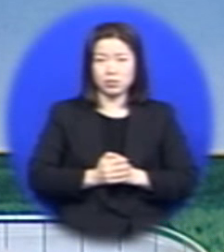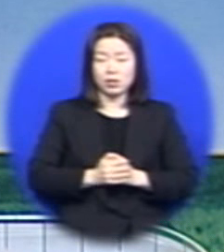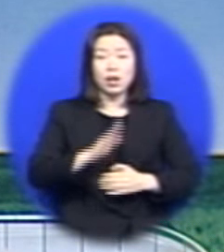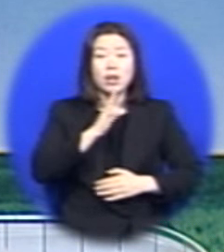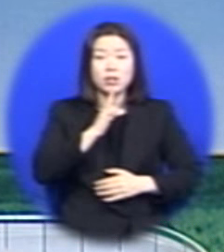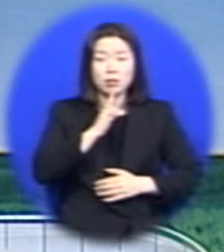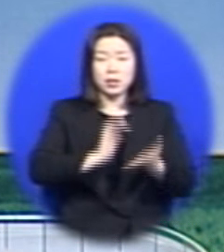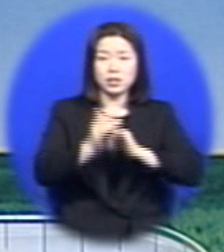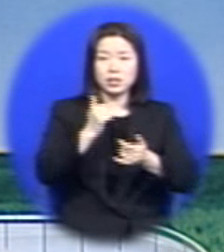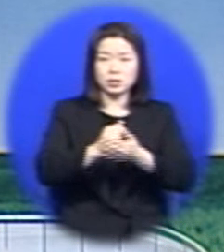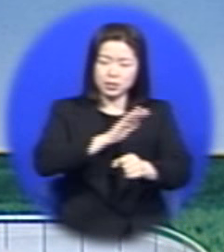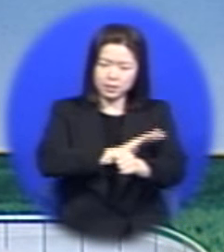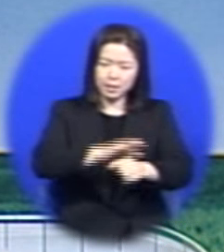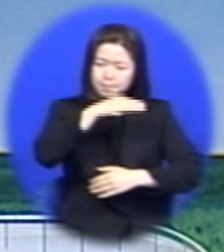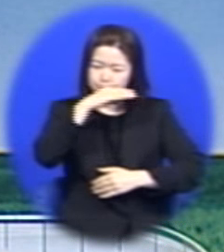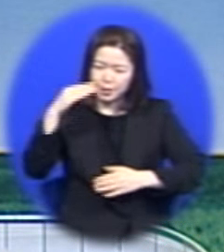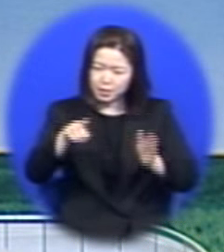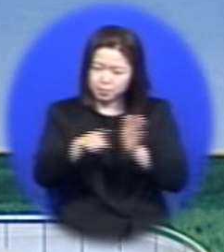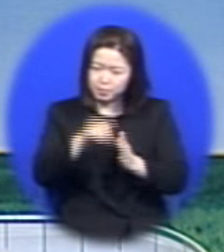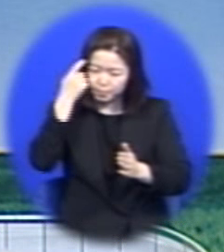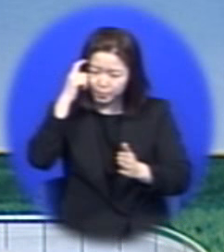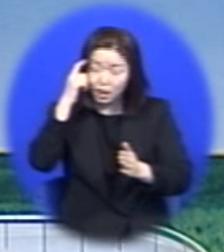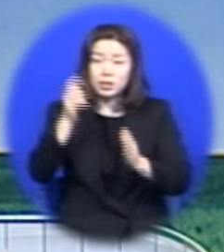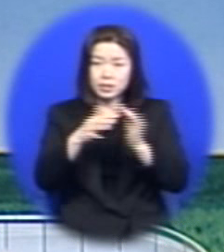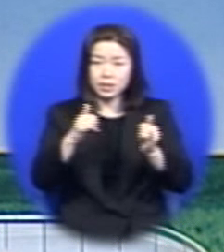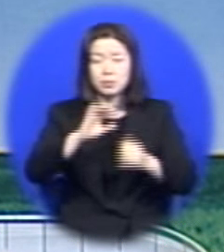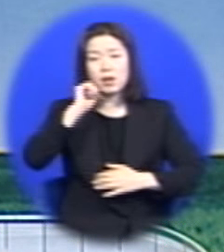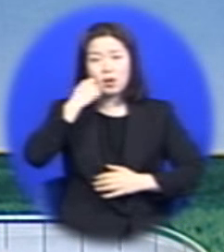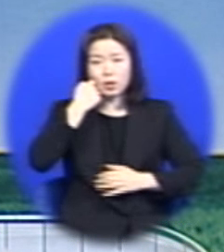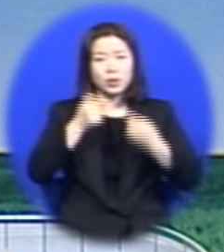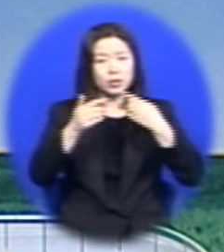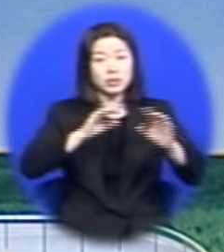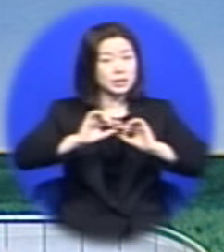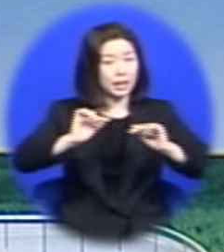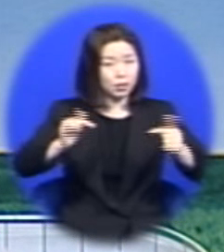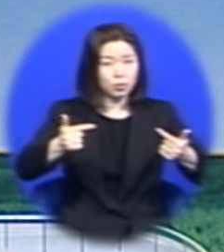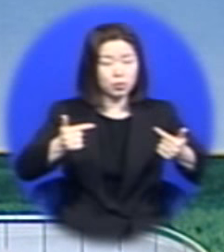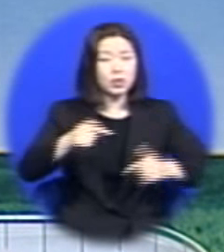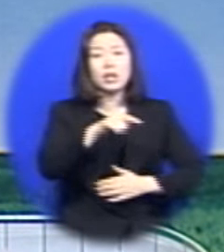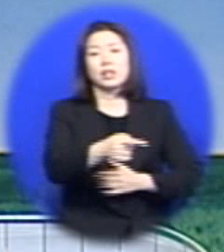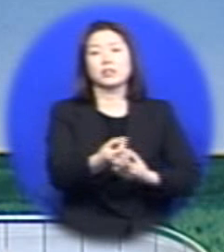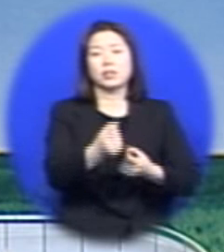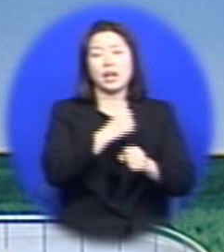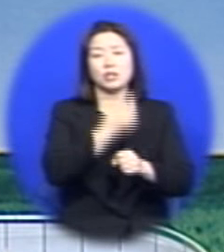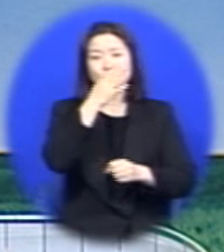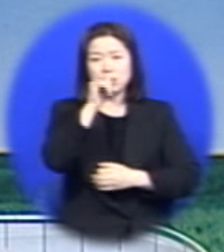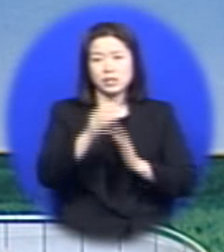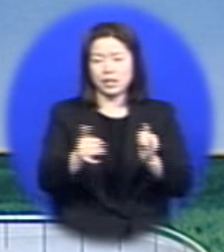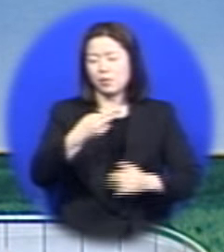정말 예수님을 제대로 믿으려고 하면 어려움 겪지 않고서 그렇게 할 수 있는 사람은